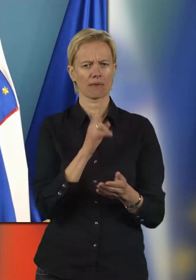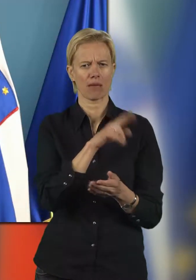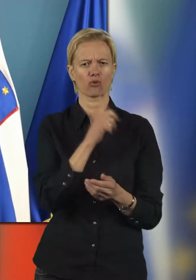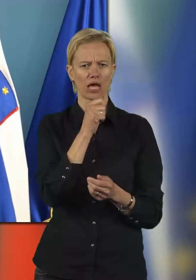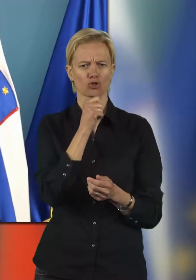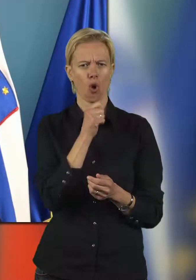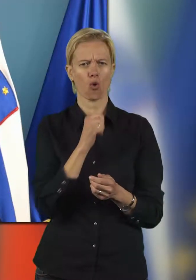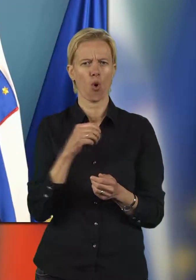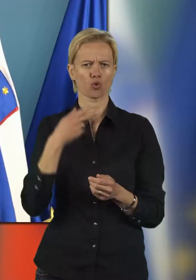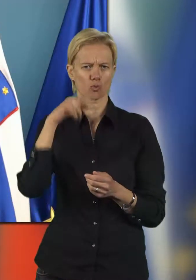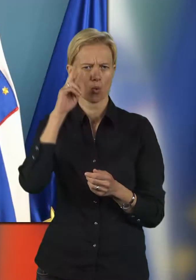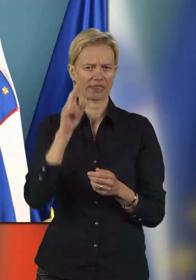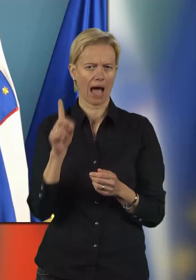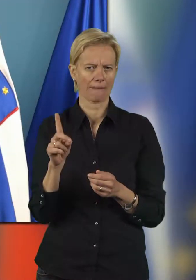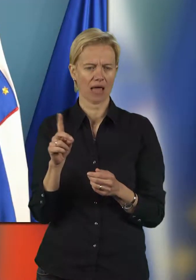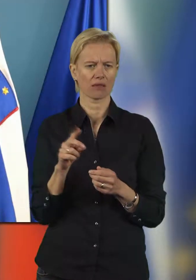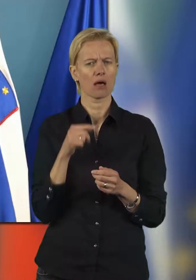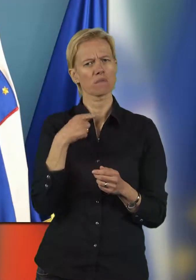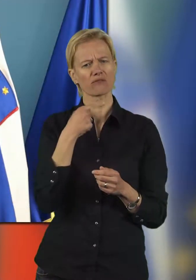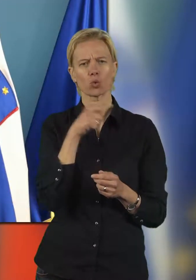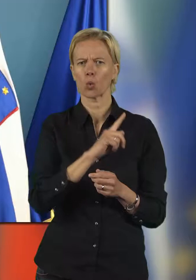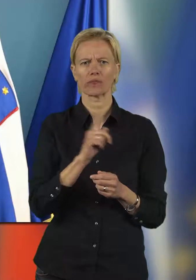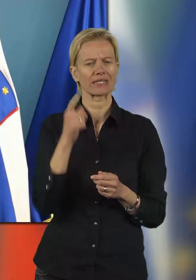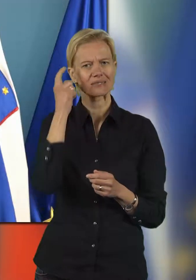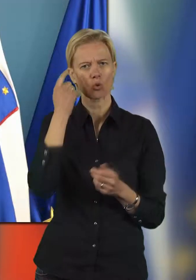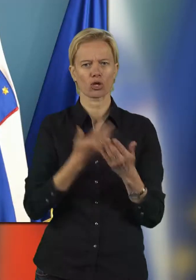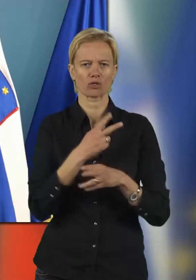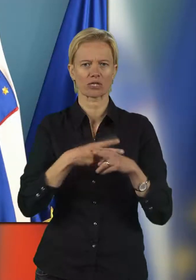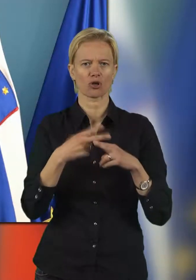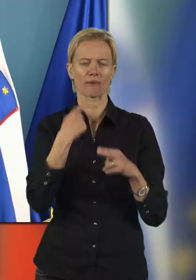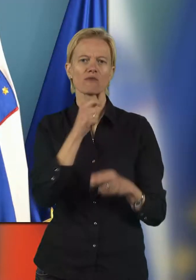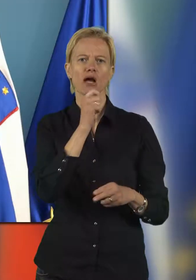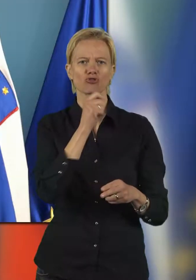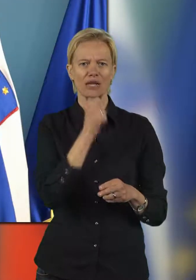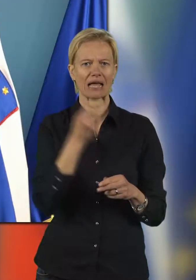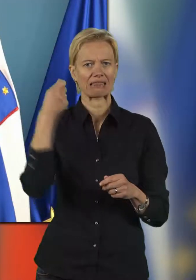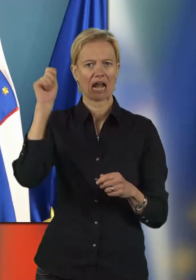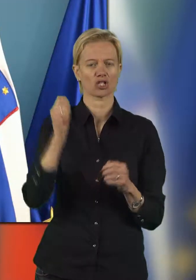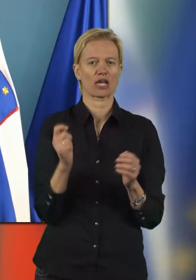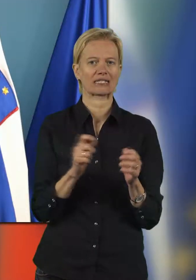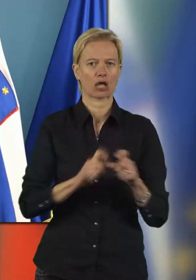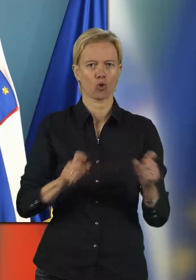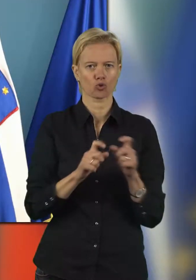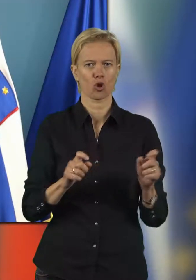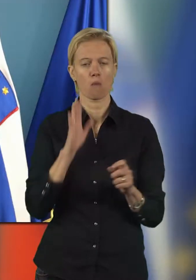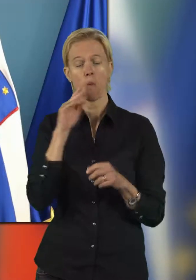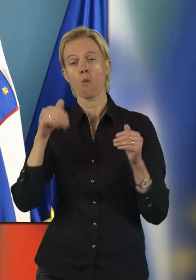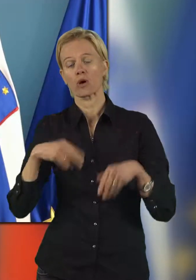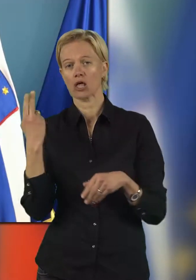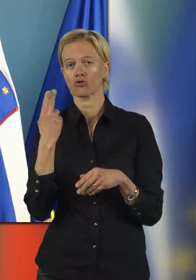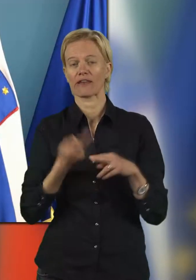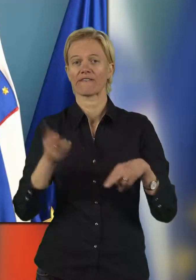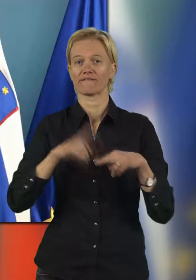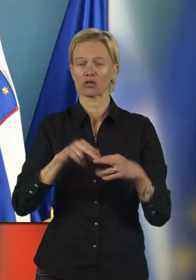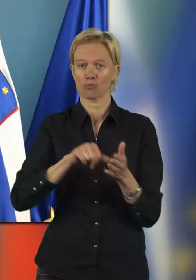gospod P. Damjan, ki pa pravi, da je to v bistvu za državo nesmotrno, češ, da se Madžarska dražje zadolžuje in da bo zaradi tega morala tudi Slovenija